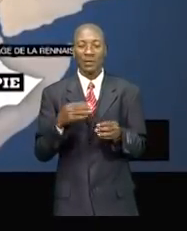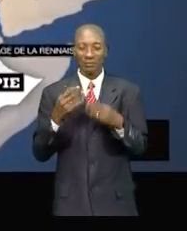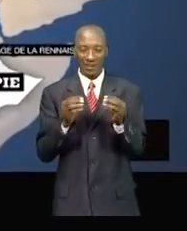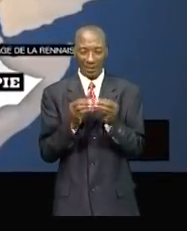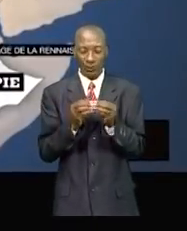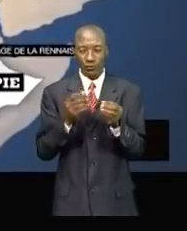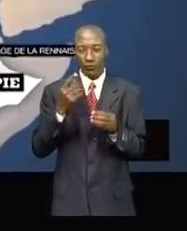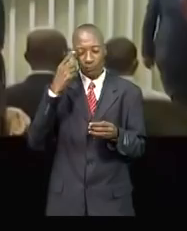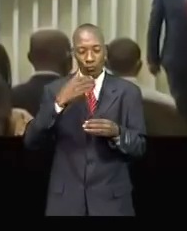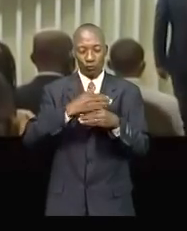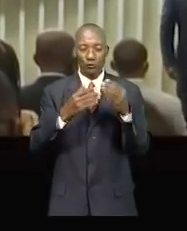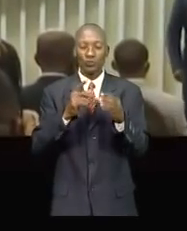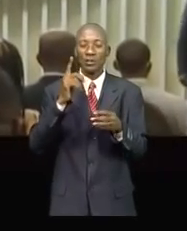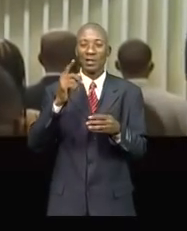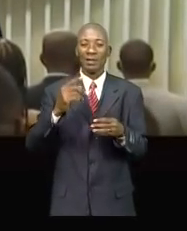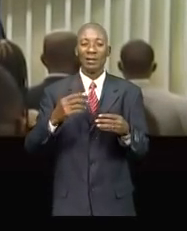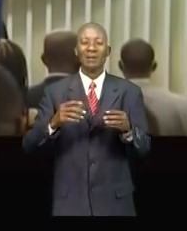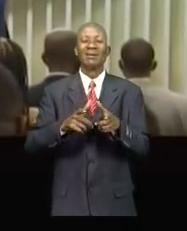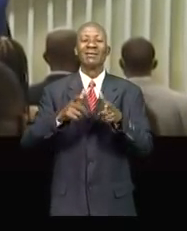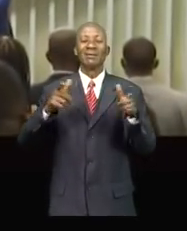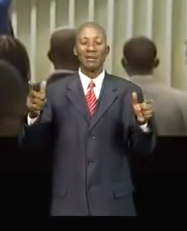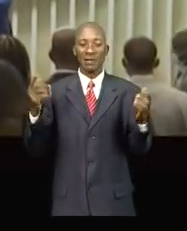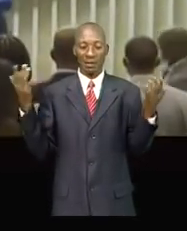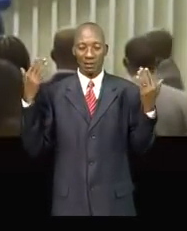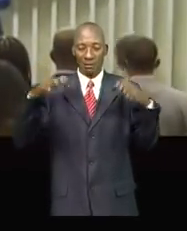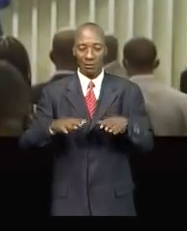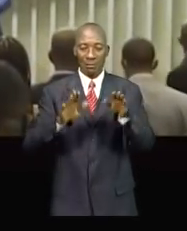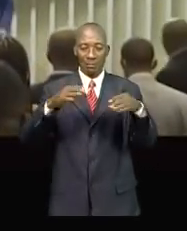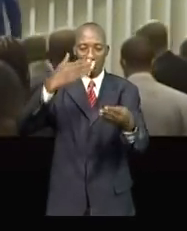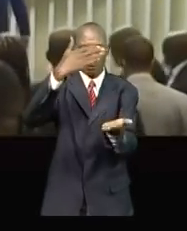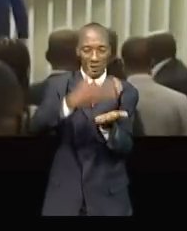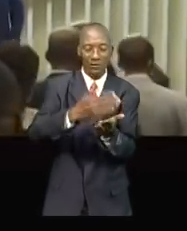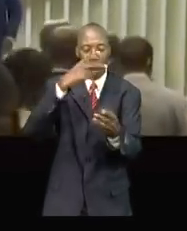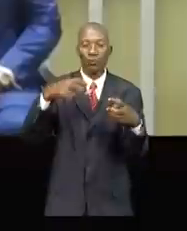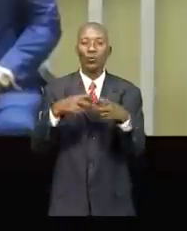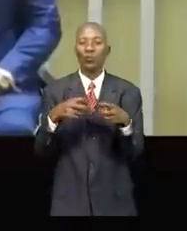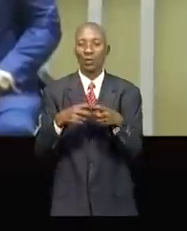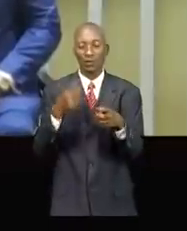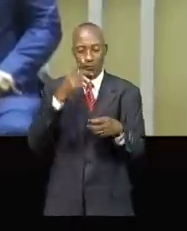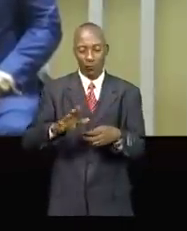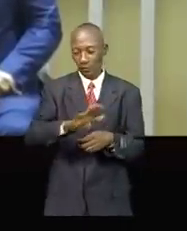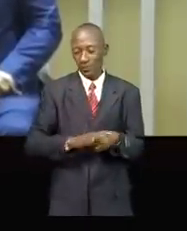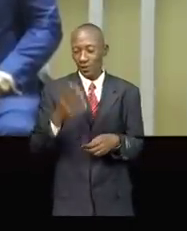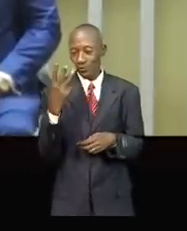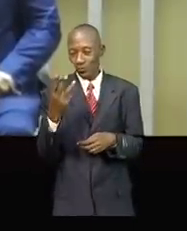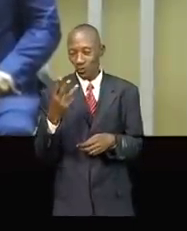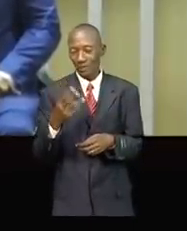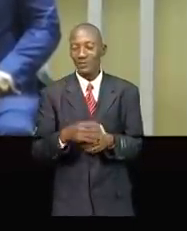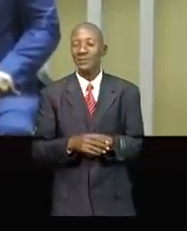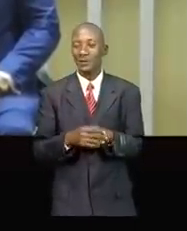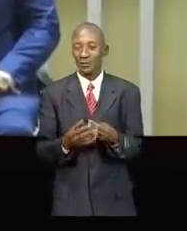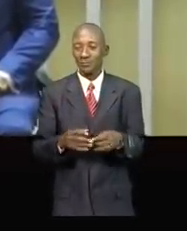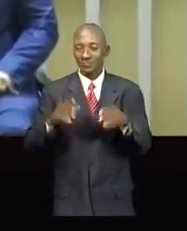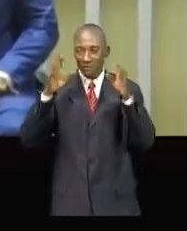Éthiopiens et Soudanais. Après la tripartite de Kinshasa autour de cette question, le président en exercice de l'Union